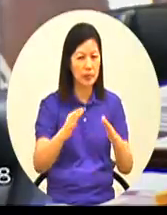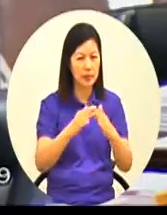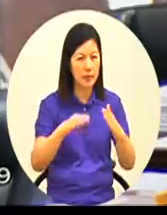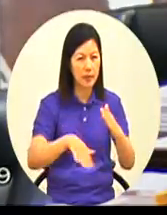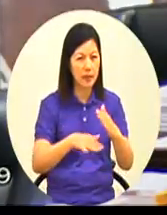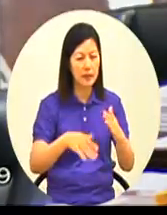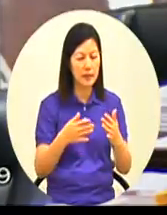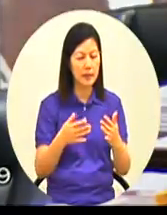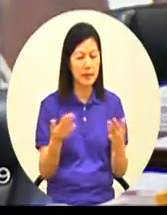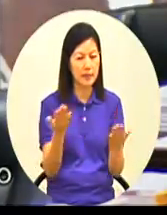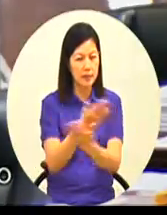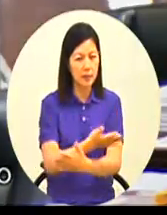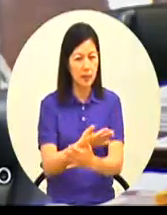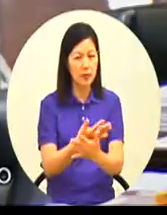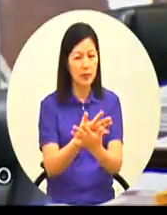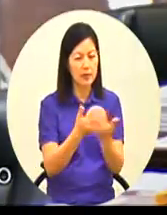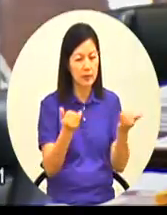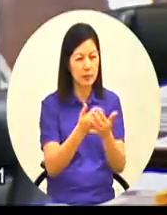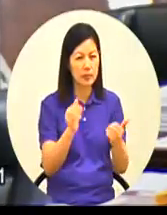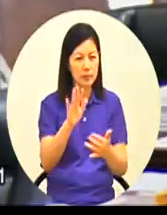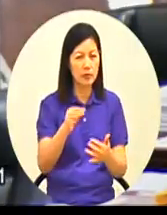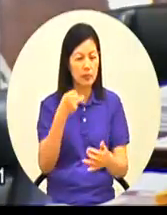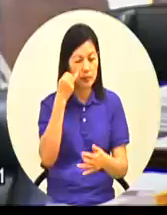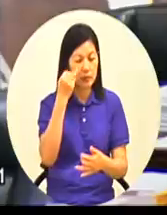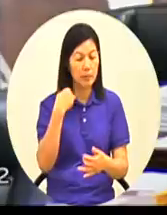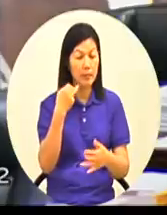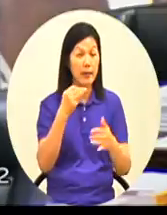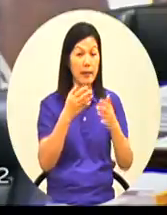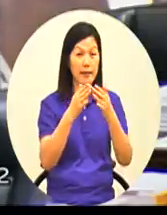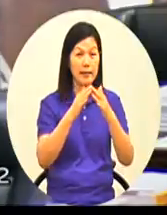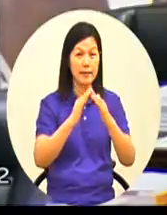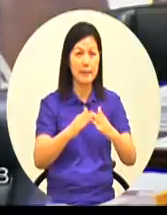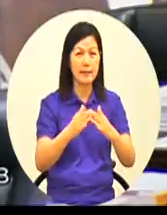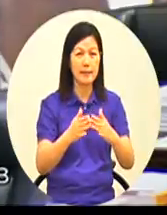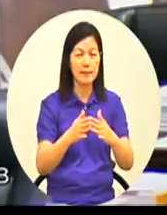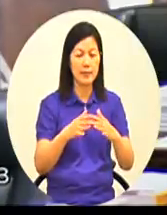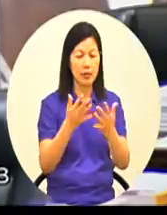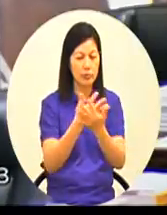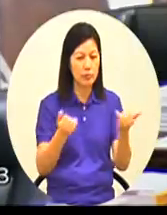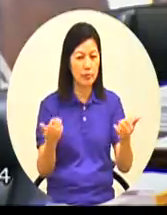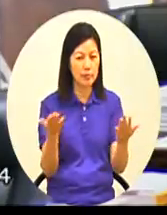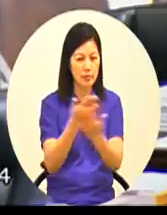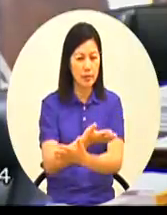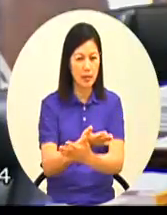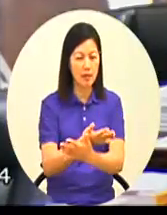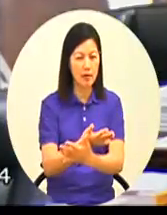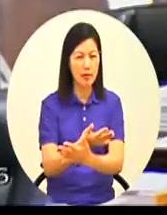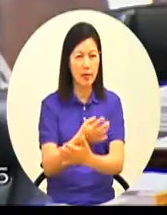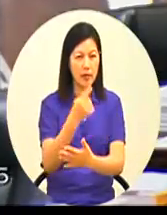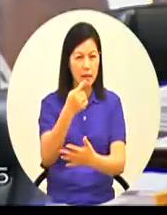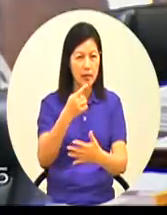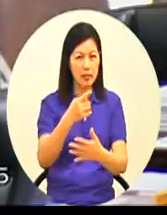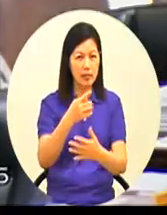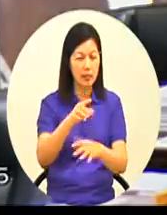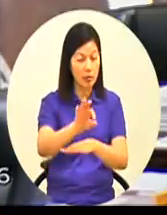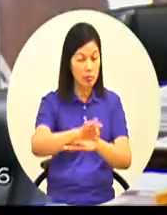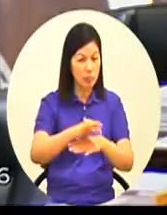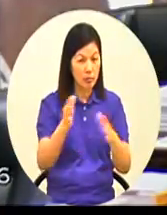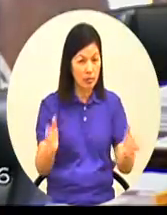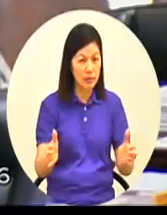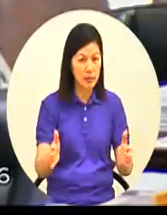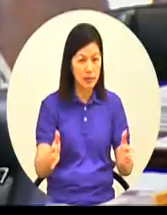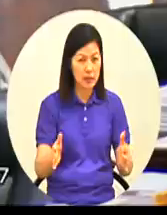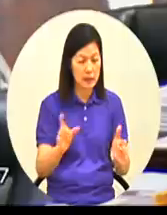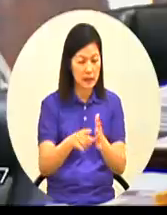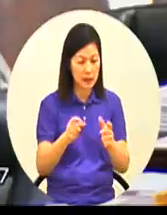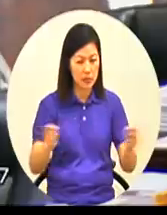的家庭哈。那这个跟姐妹式的交换学生，而且一个学期。比较长期的，不要只是去